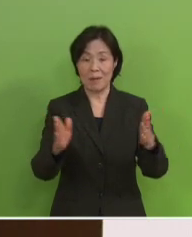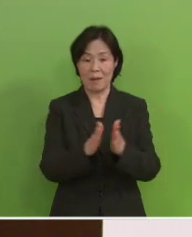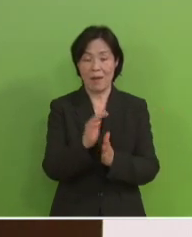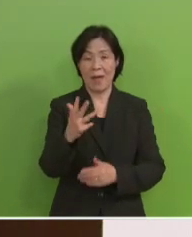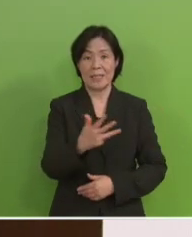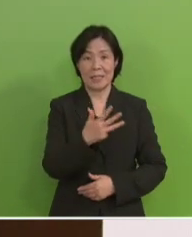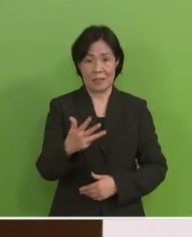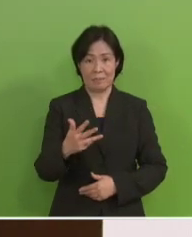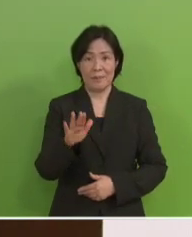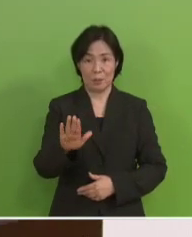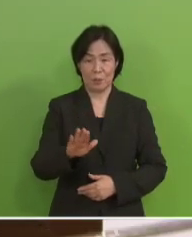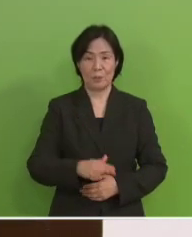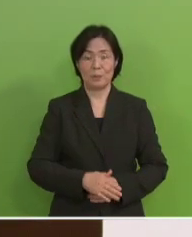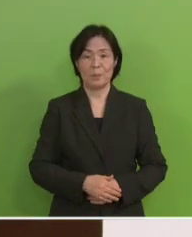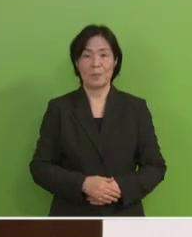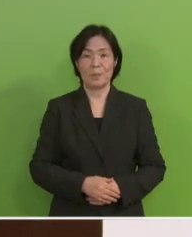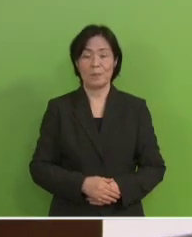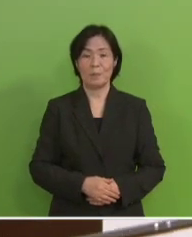ございます